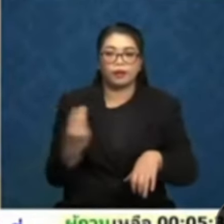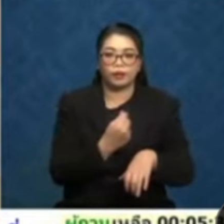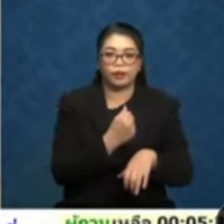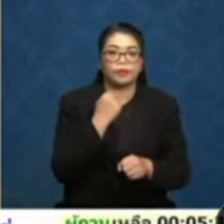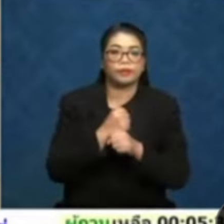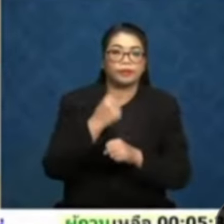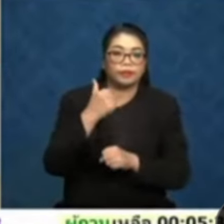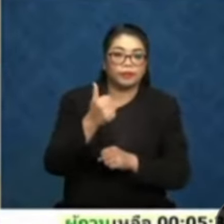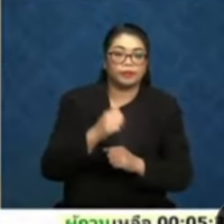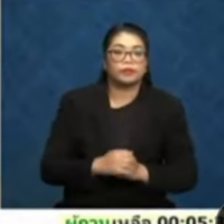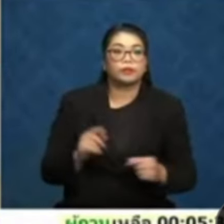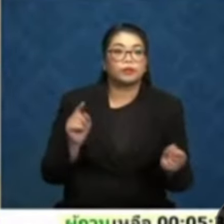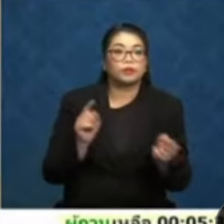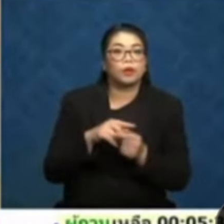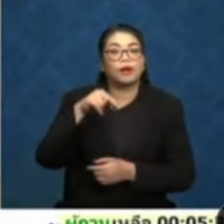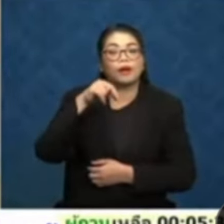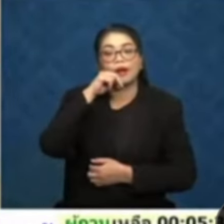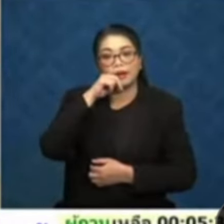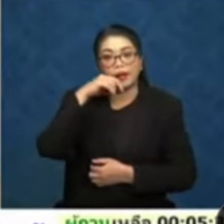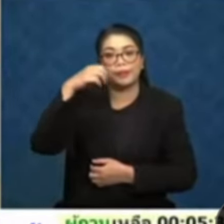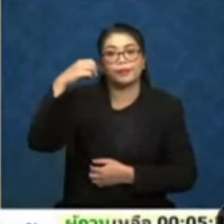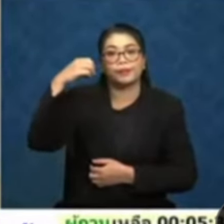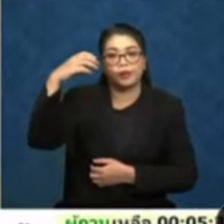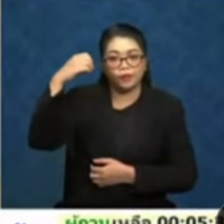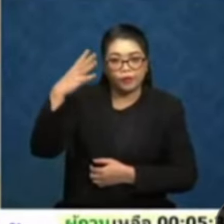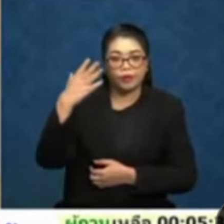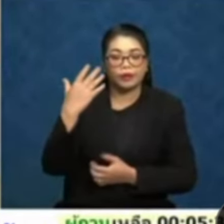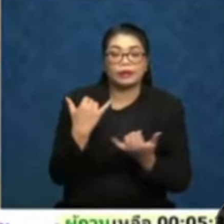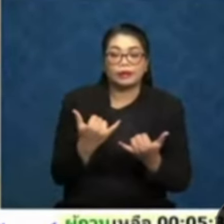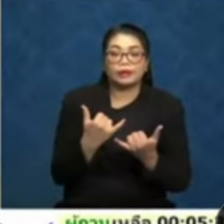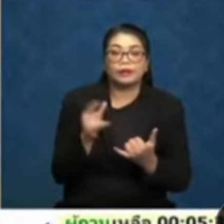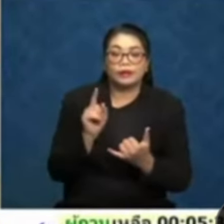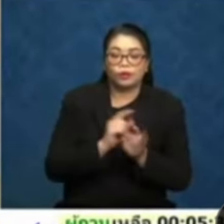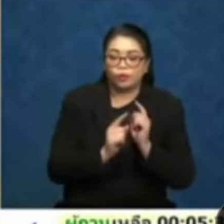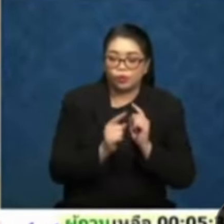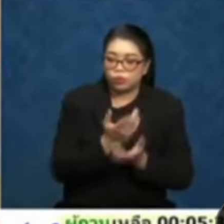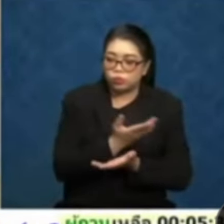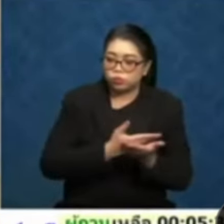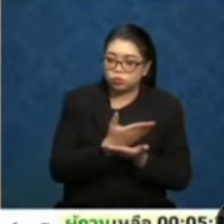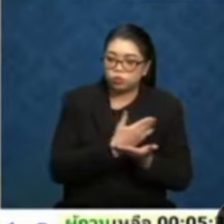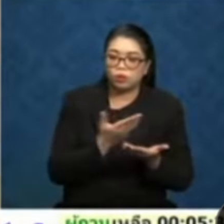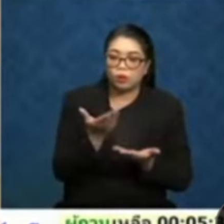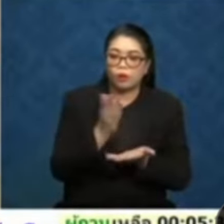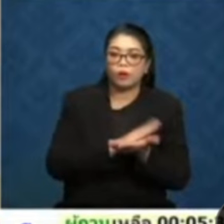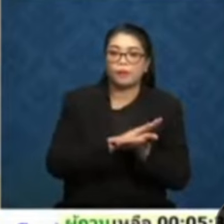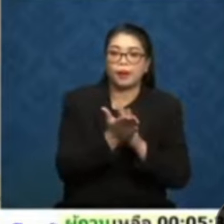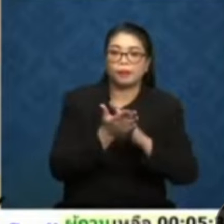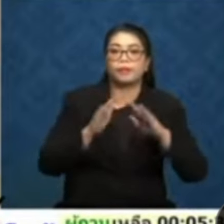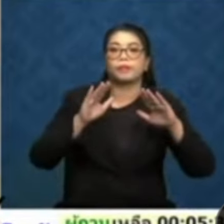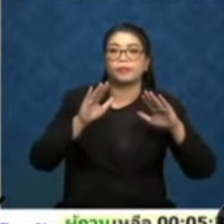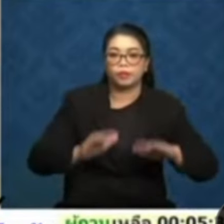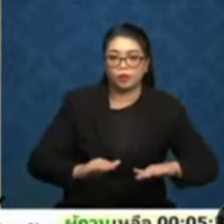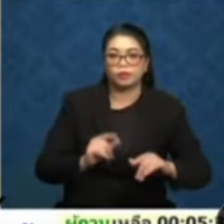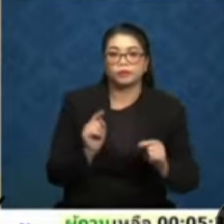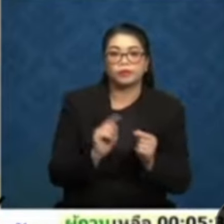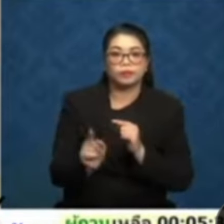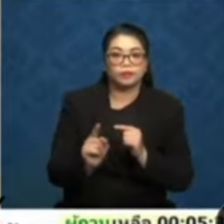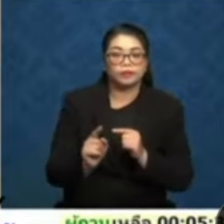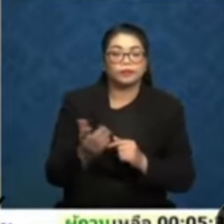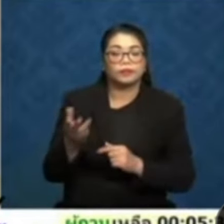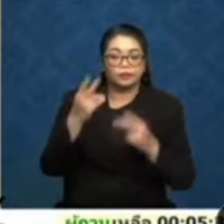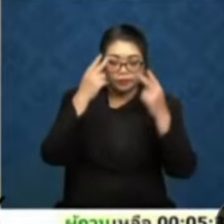ส่วนของค่าน้ำนะคะที่ค่าไฟที่ตอนนี้ได้มีการพูดคุยแล้วก็ก็สรุปออกมาโดยที่